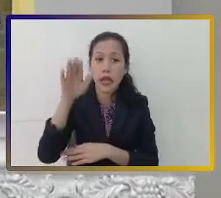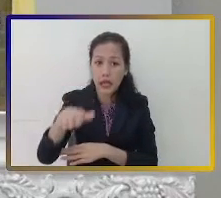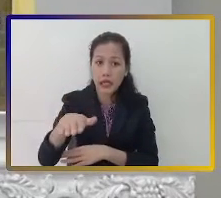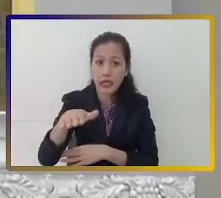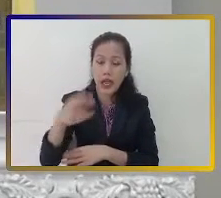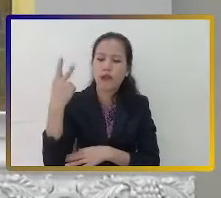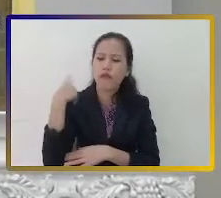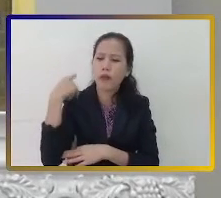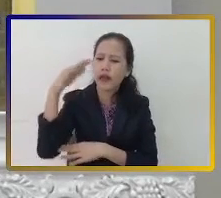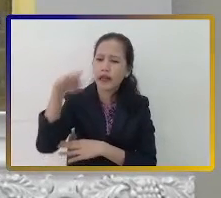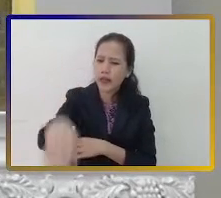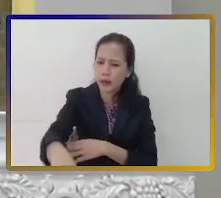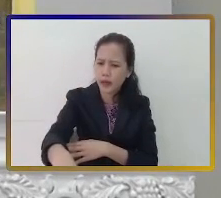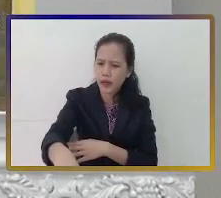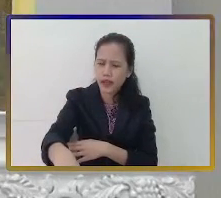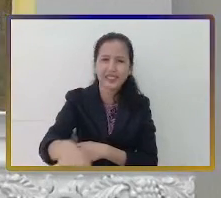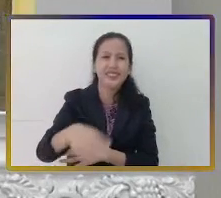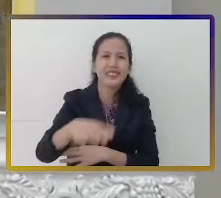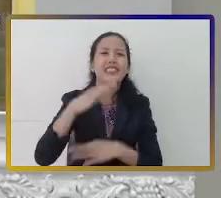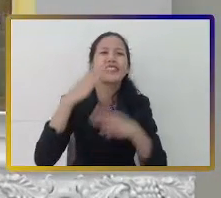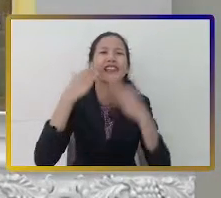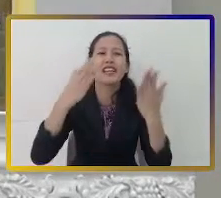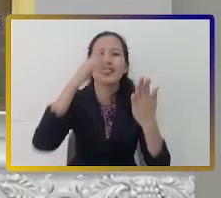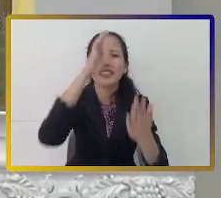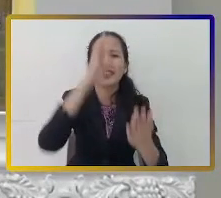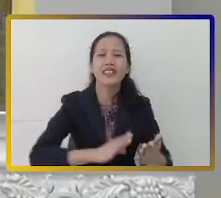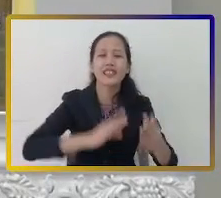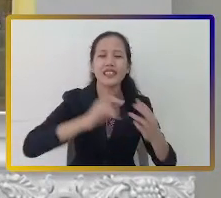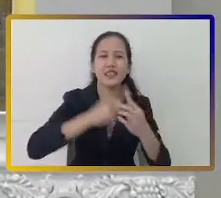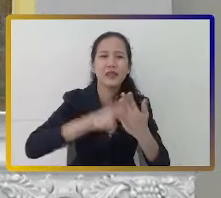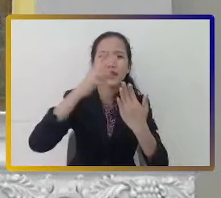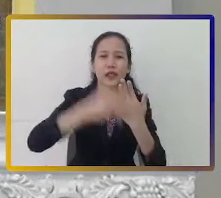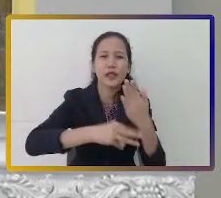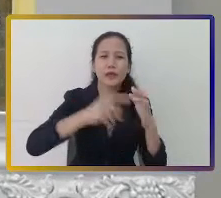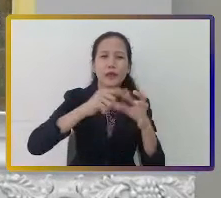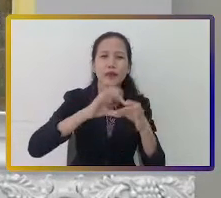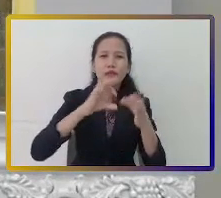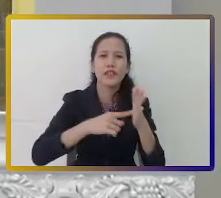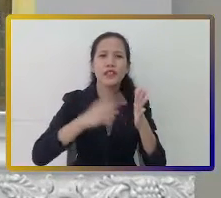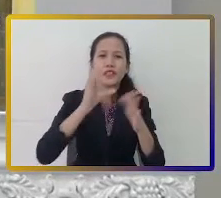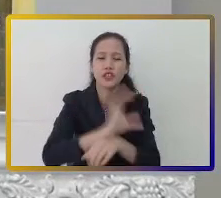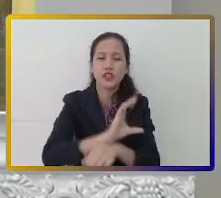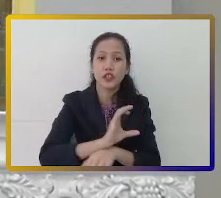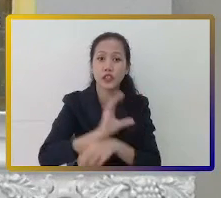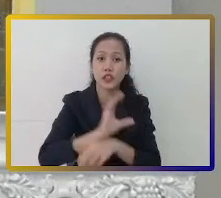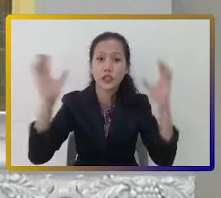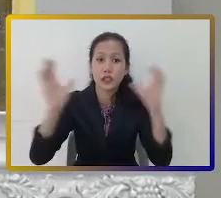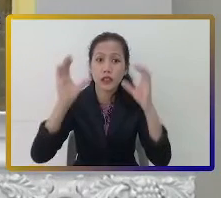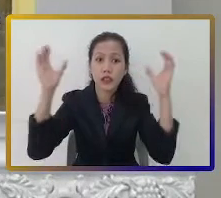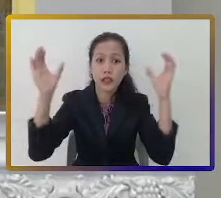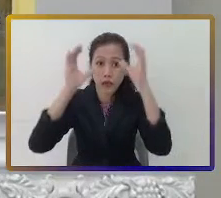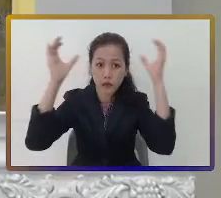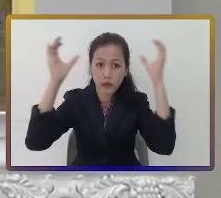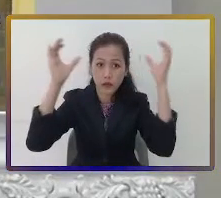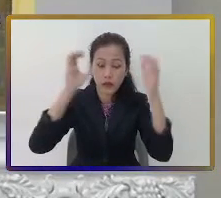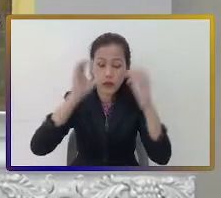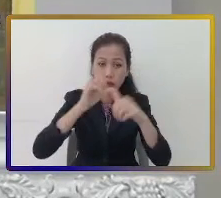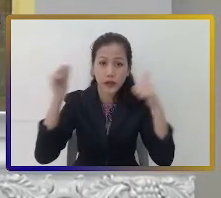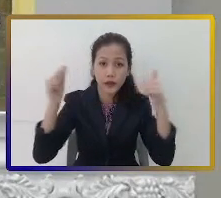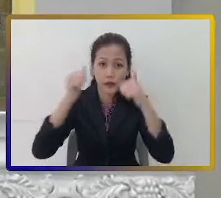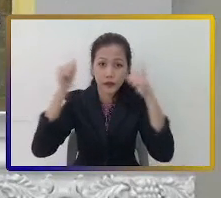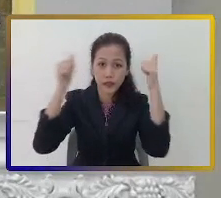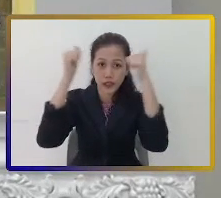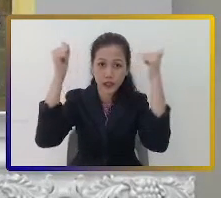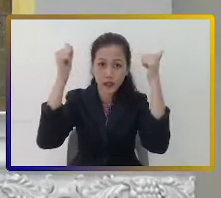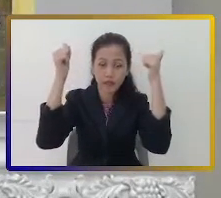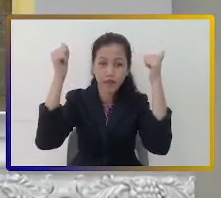See? And then thank God, kapatid, sa programa ng church nito, alam kung bakit, nag-celebrate po sila ng mga anniversaries po nila. Ang